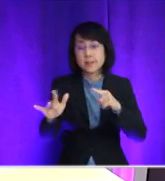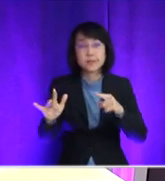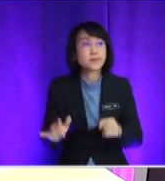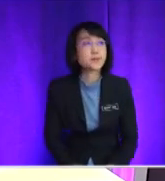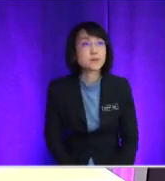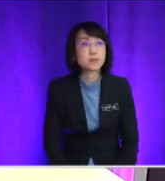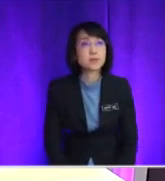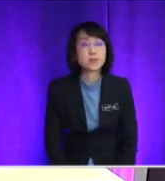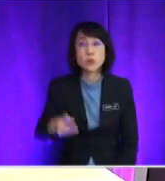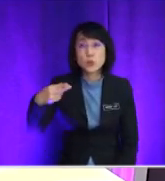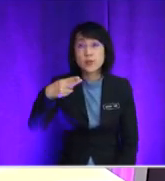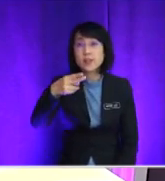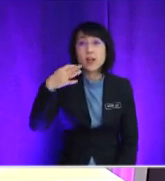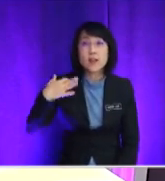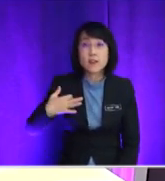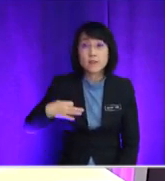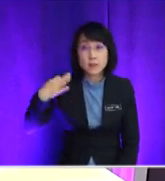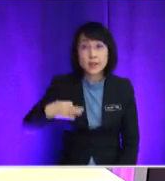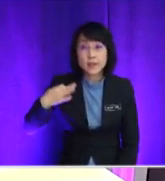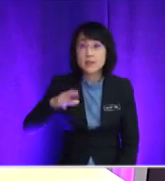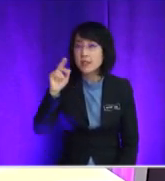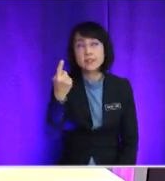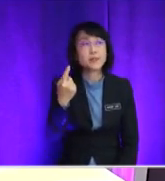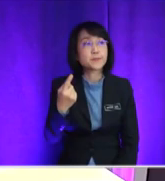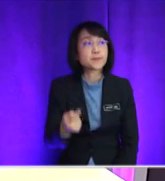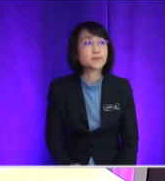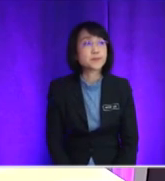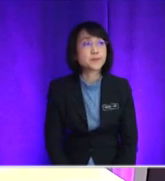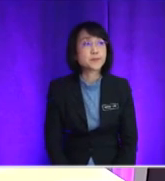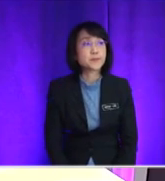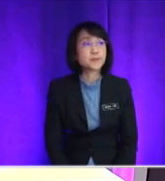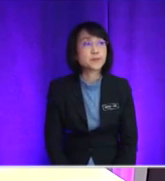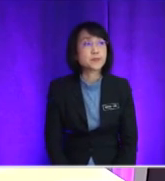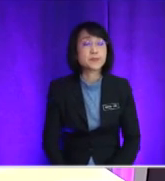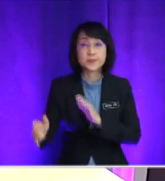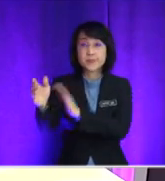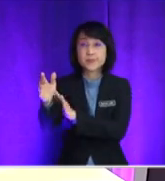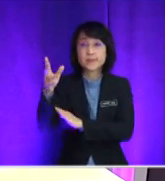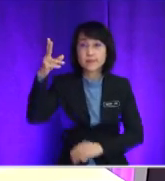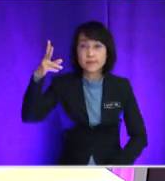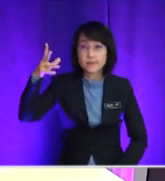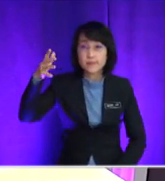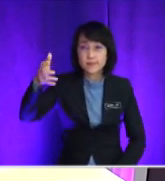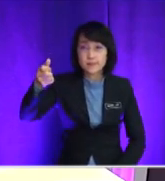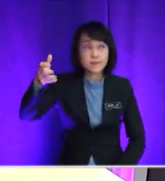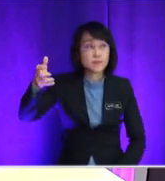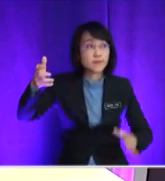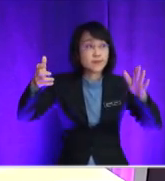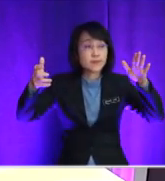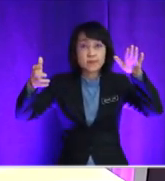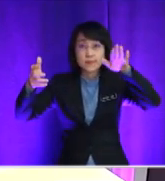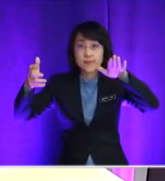yang betul tangan kanan tangan kanan pegang gunting pegang gunting tangan kiri